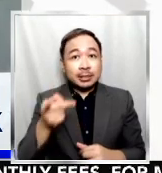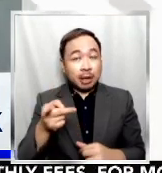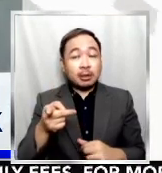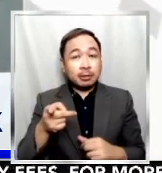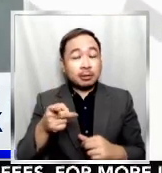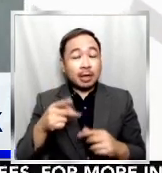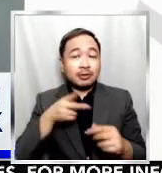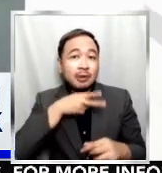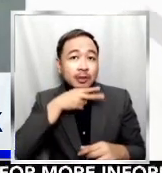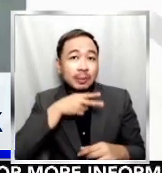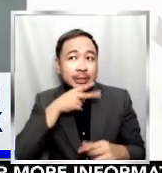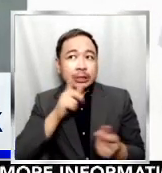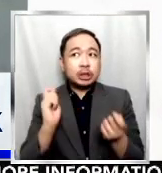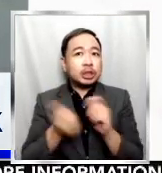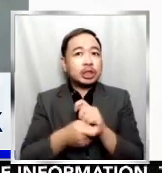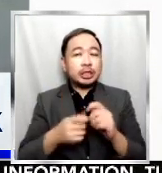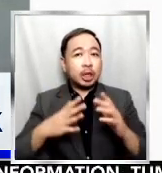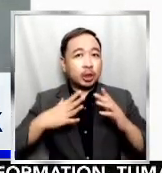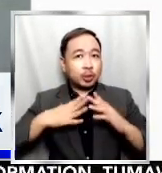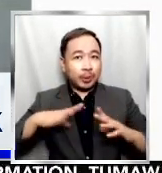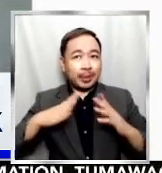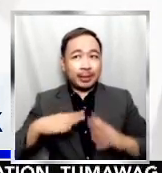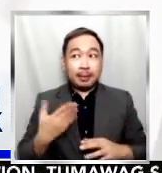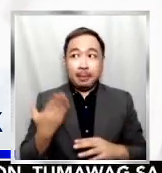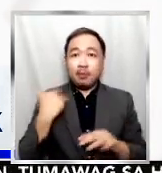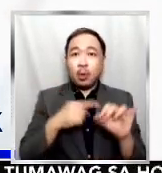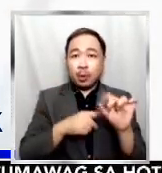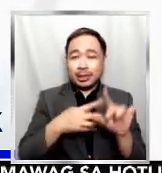puting t-shirt na sa halip ng striped shirt ang kanyang suot.